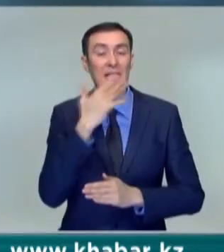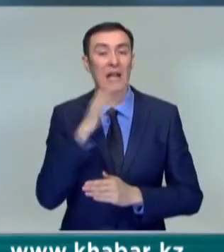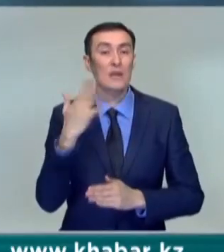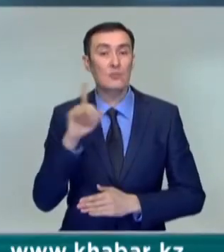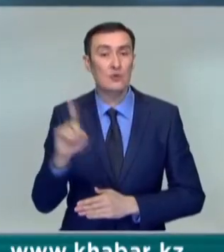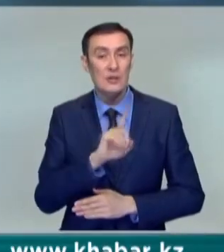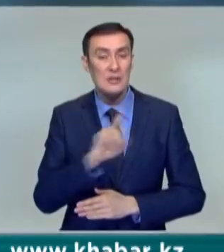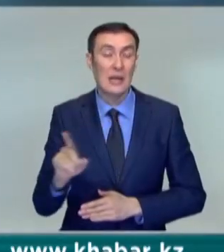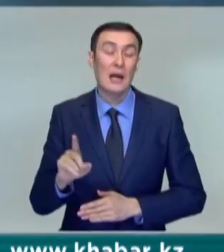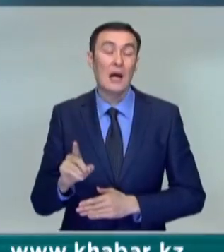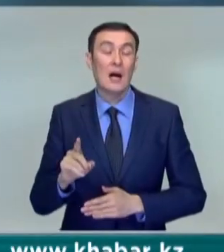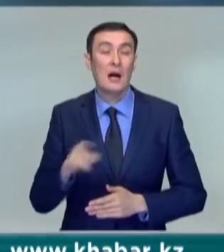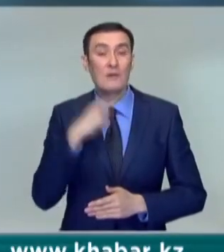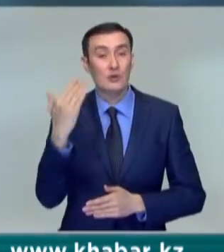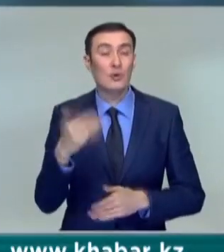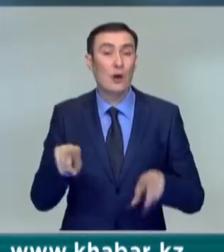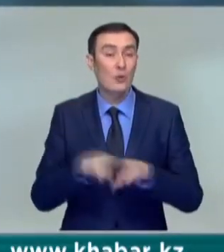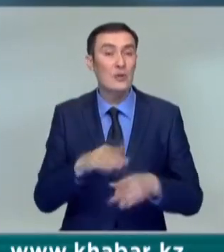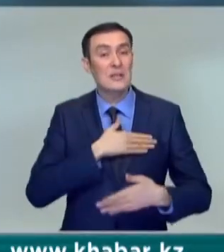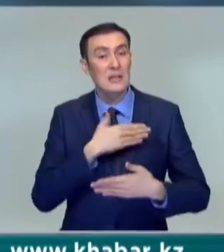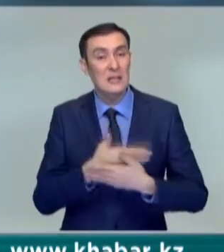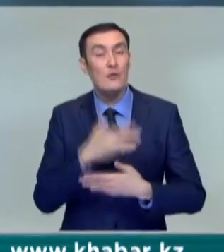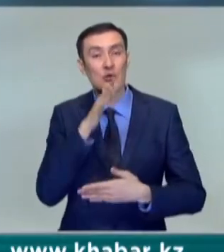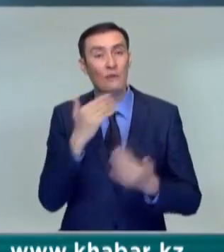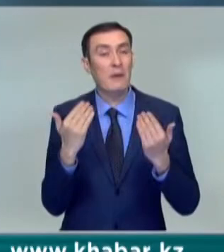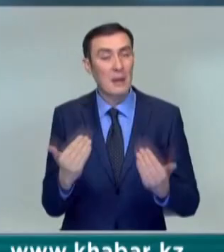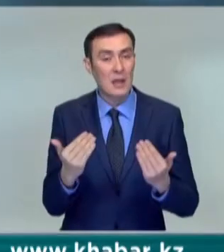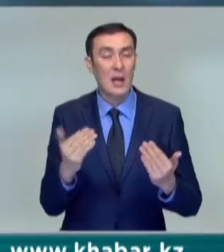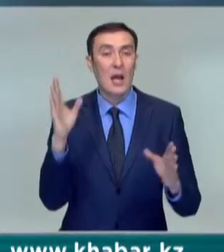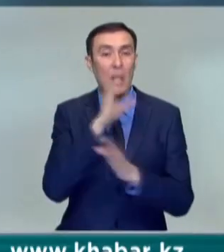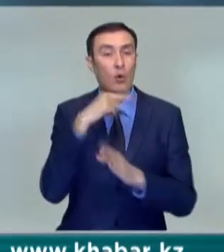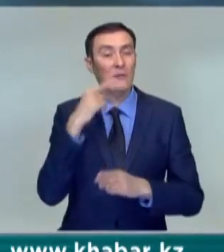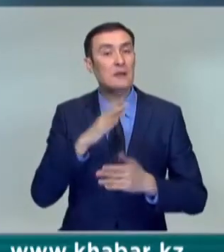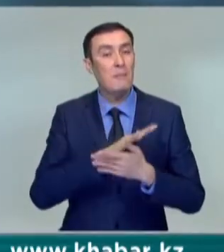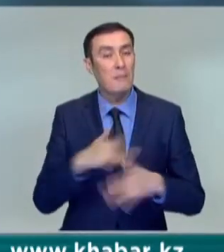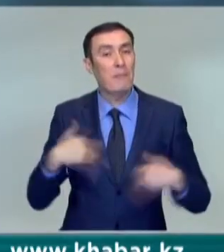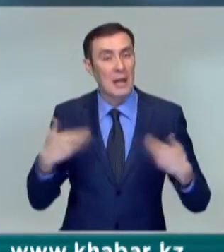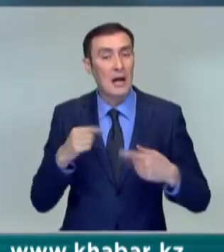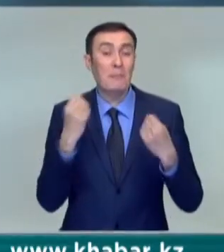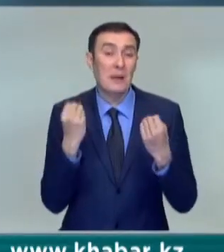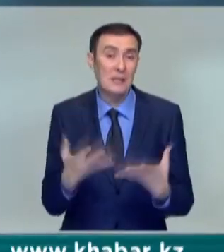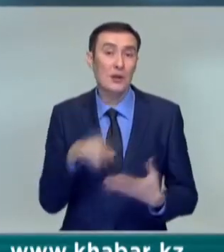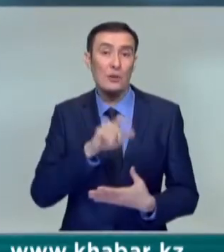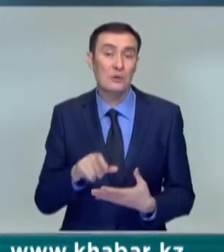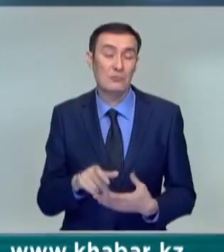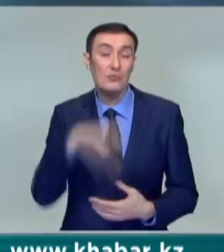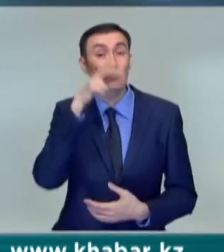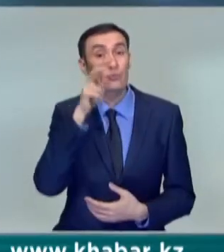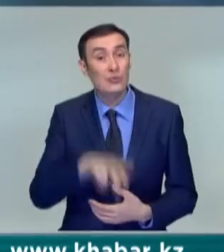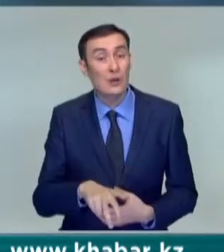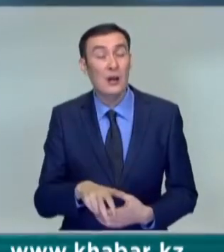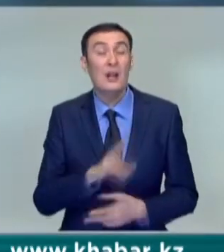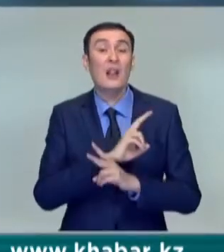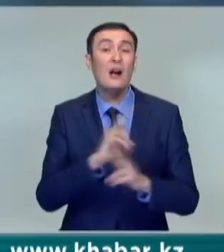музей. Городоначальники посчитали такую инициативу современной, экологи – полезной, а вот простые чехи – скучной. Для кого